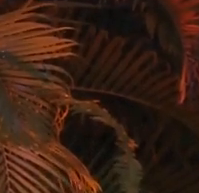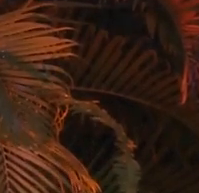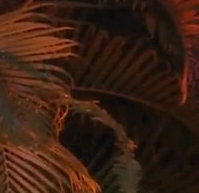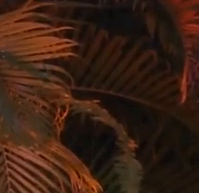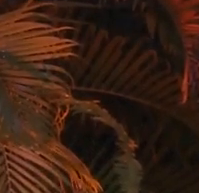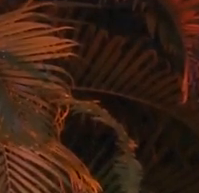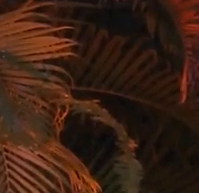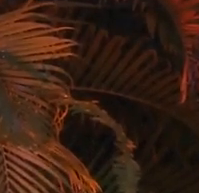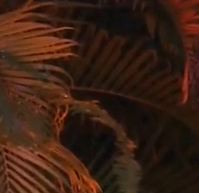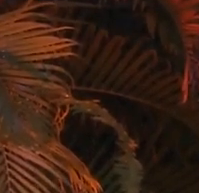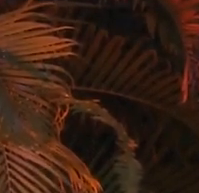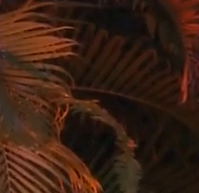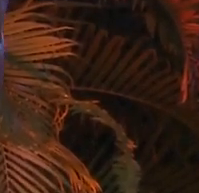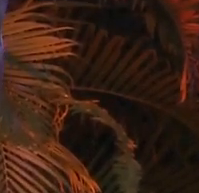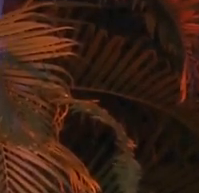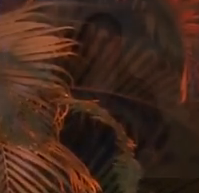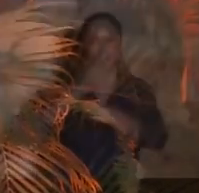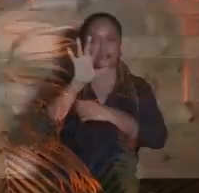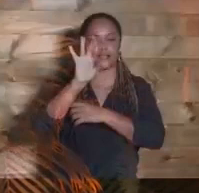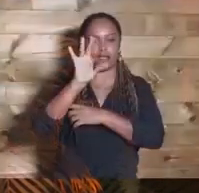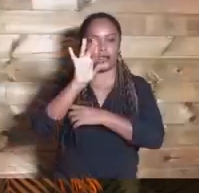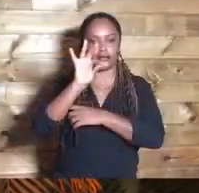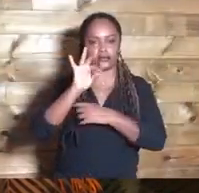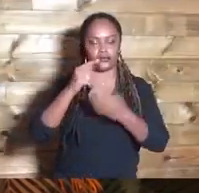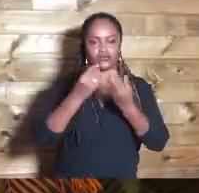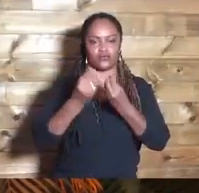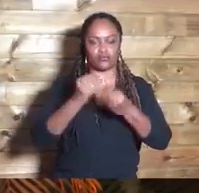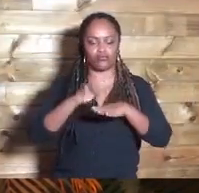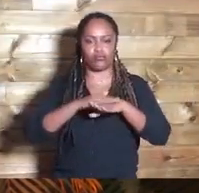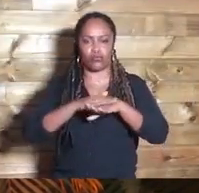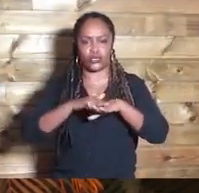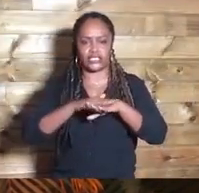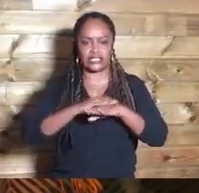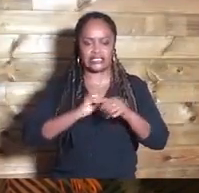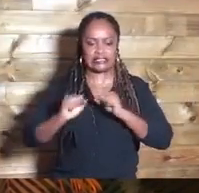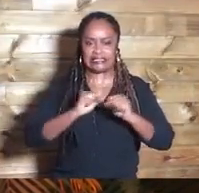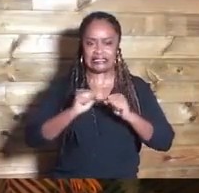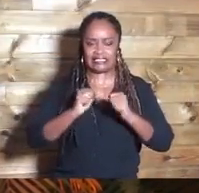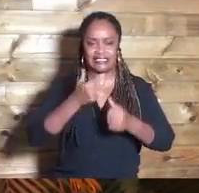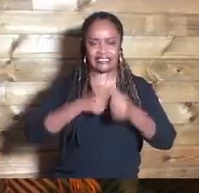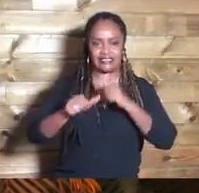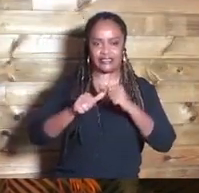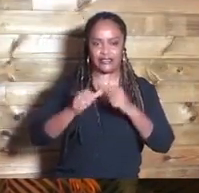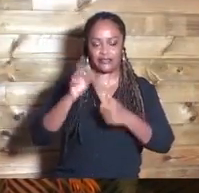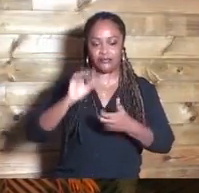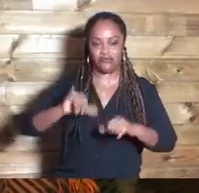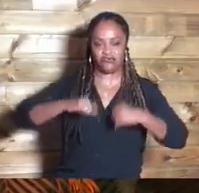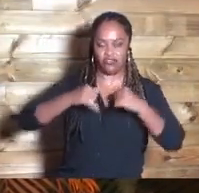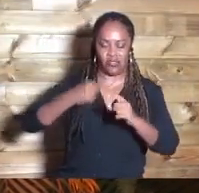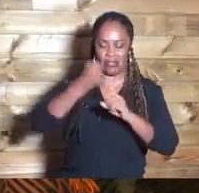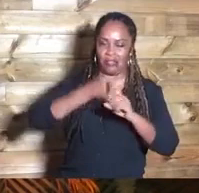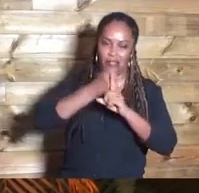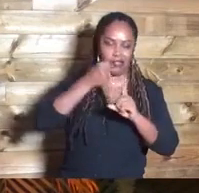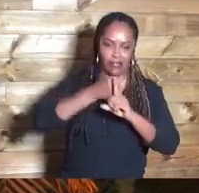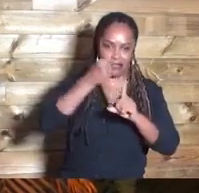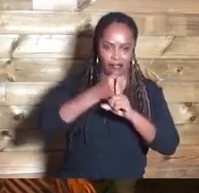50 où l'assimilation politique se faisait bousculer par de jeunes militants